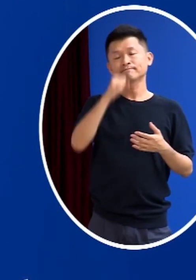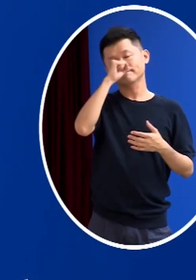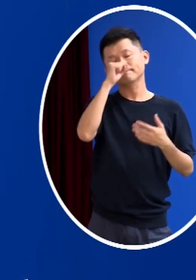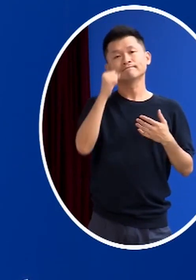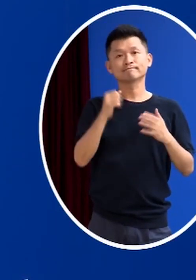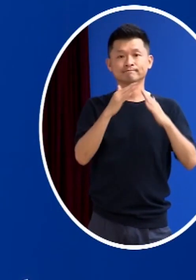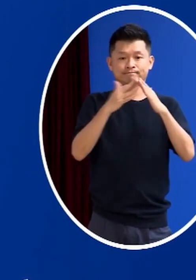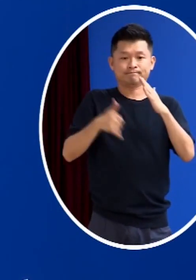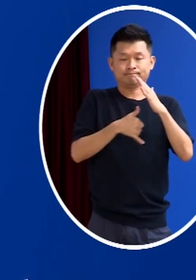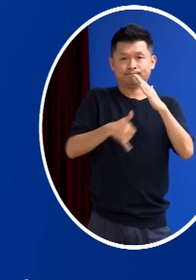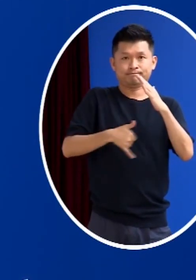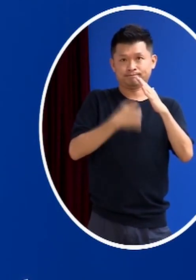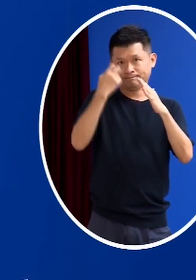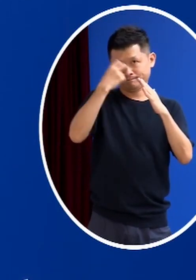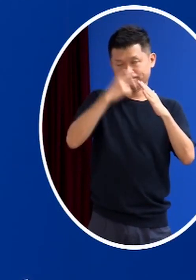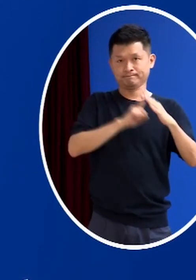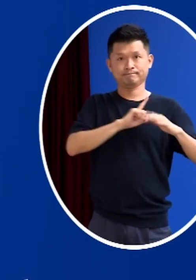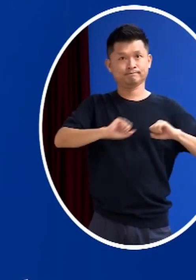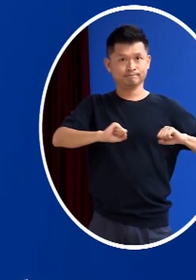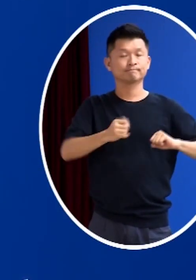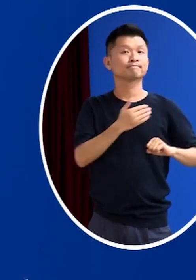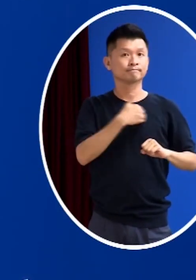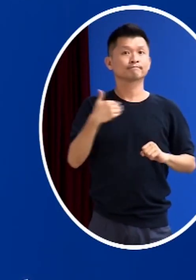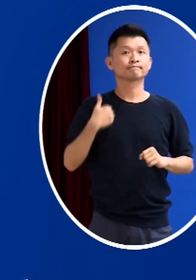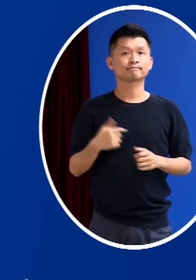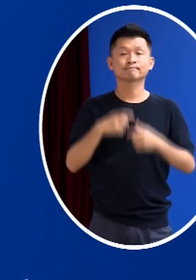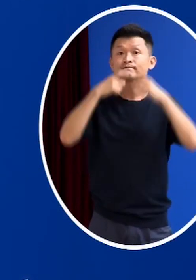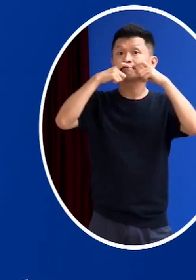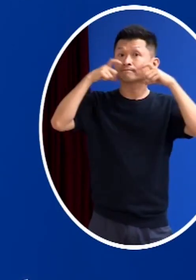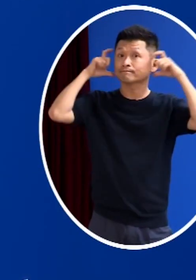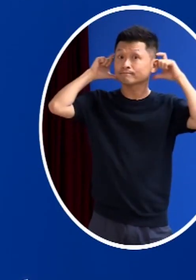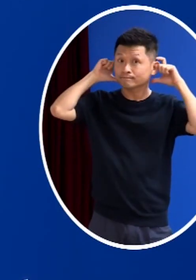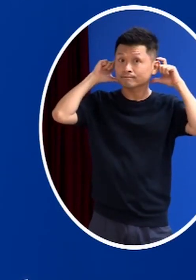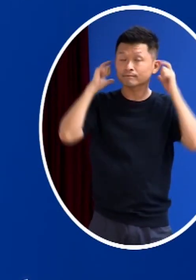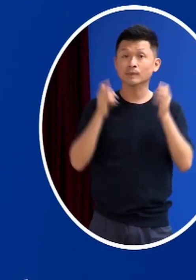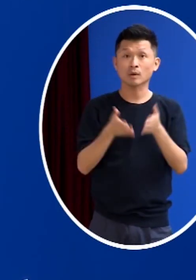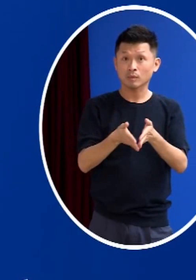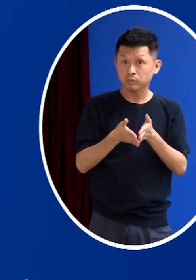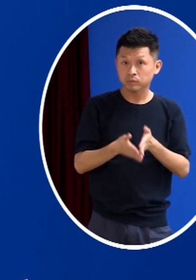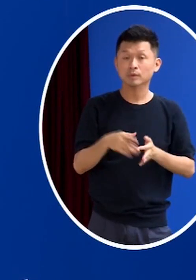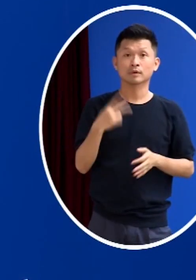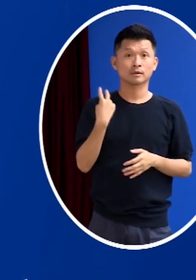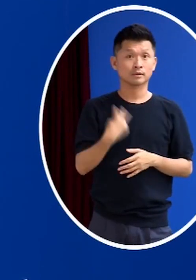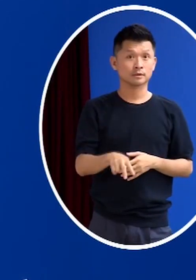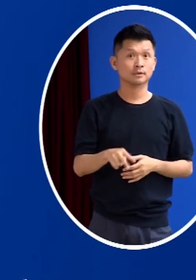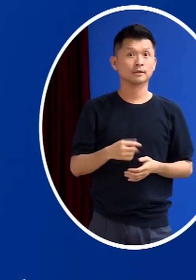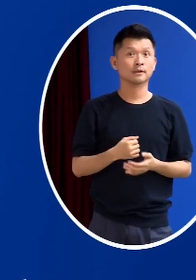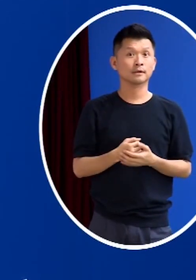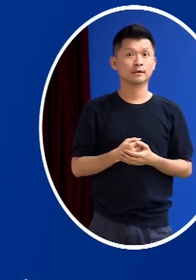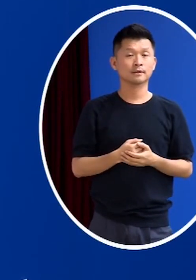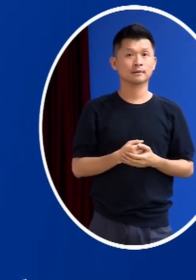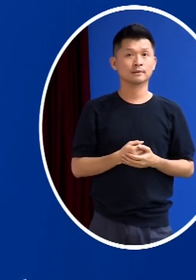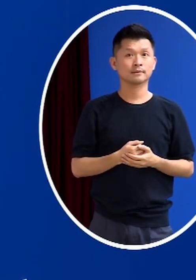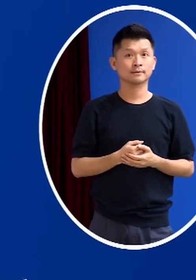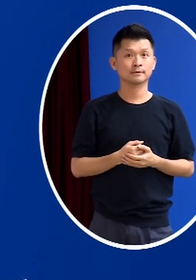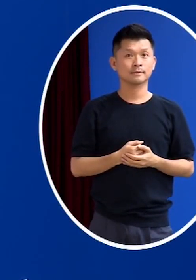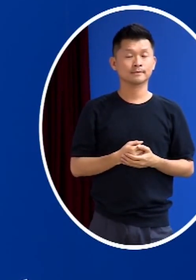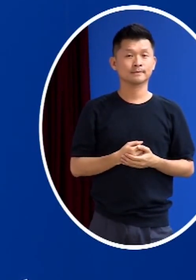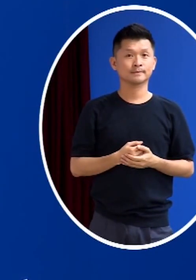做的一件事情啊，那就是就是戴口罩，就避免这个就是会有这